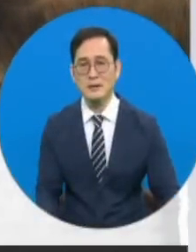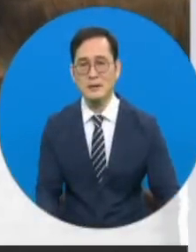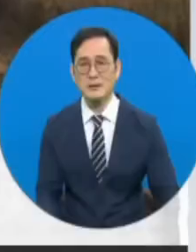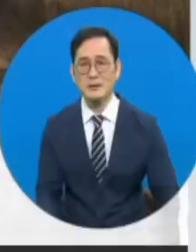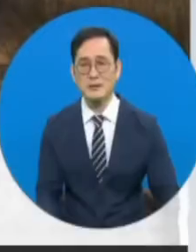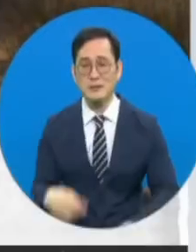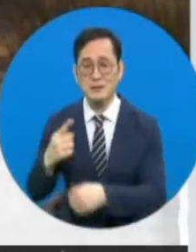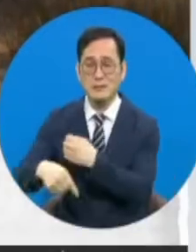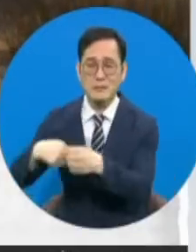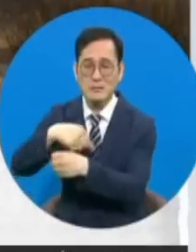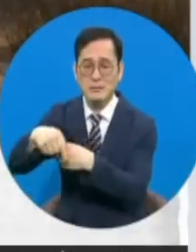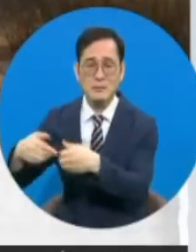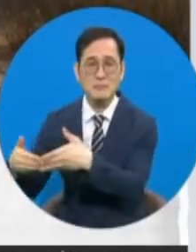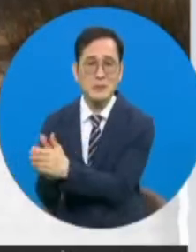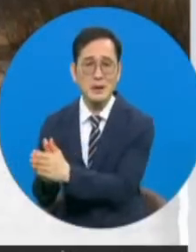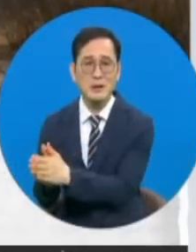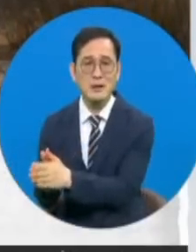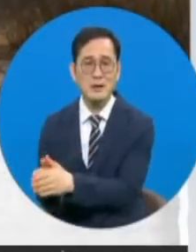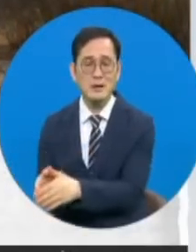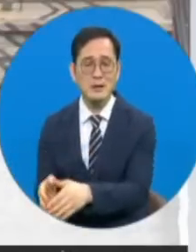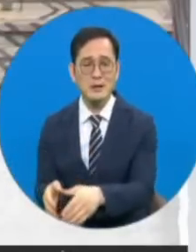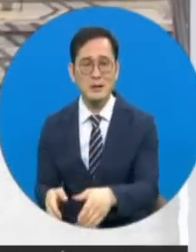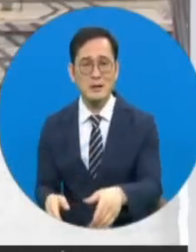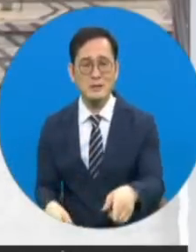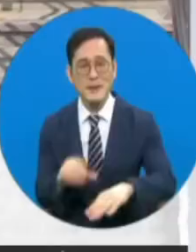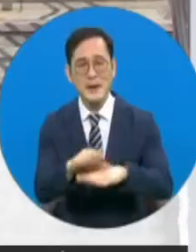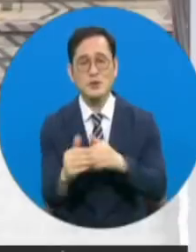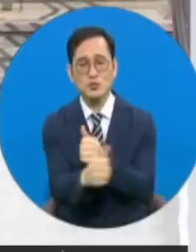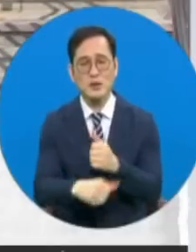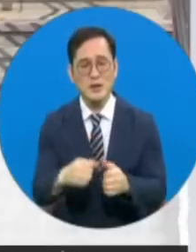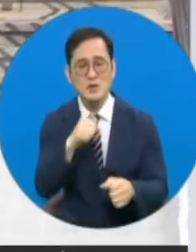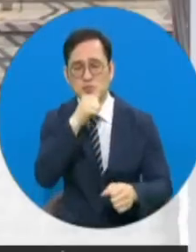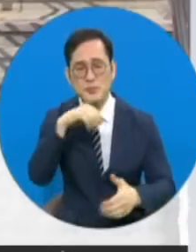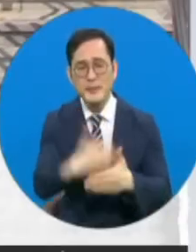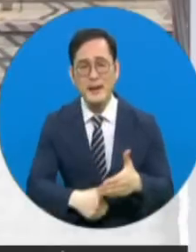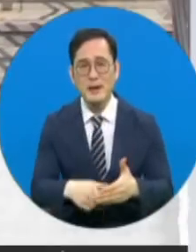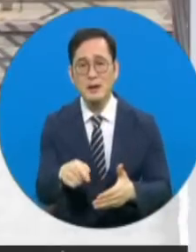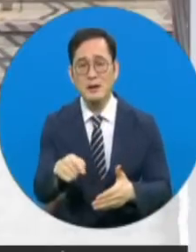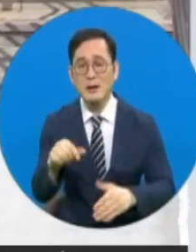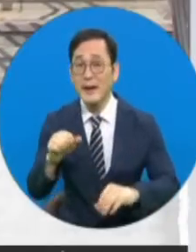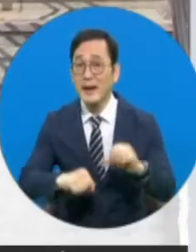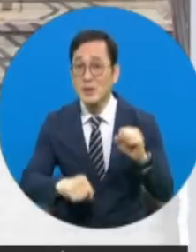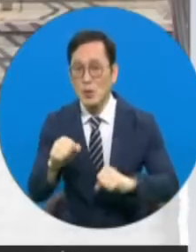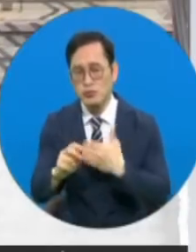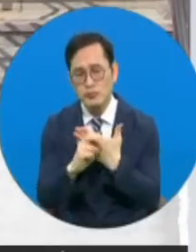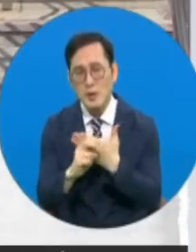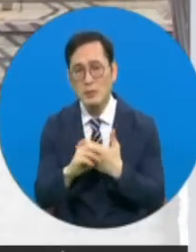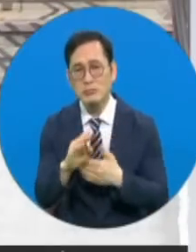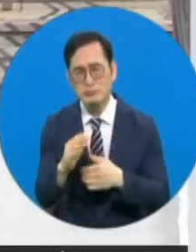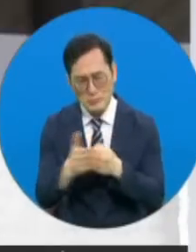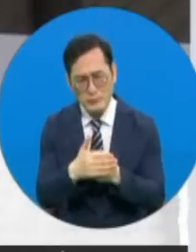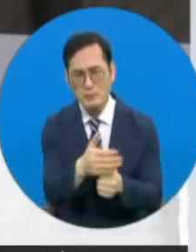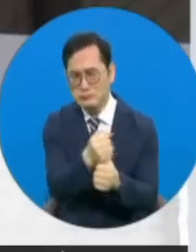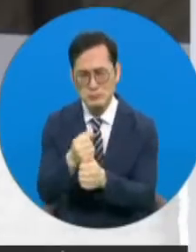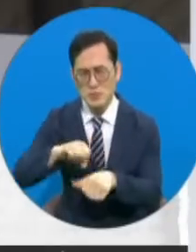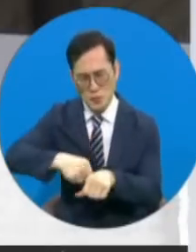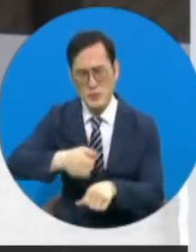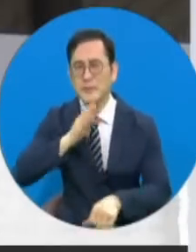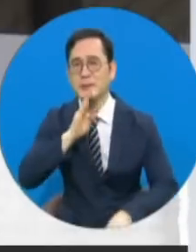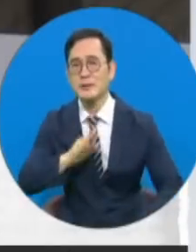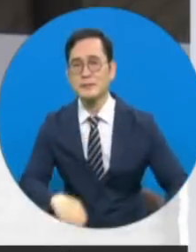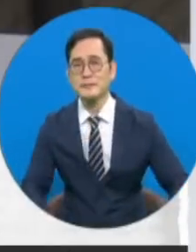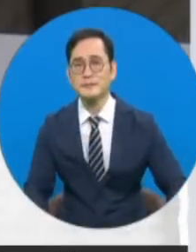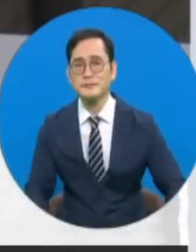그 일은 이제 법적으로 하나둘씩 처벌의 대상이 돼서 사법적인 판단을 구해야 되는 것 아닙니까 조금 전에 김광선 변호사님 말씀 주신 것처럼